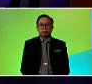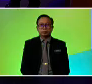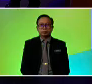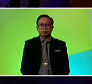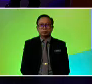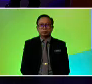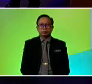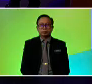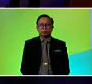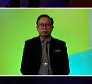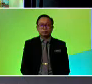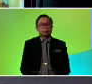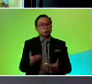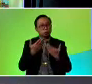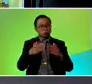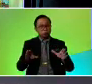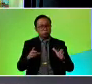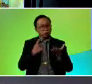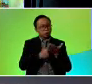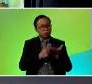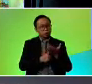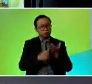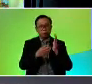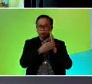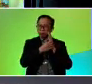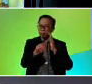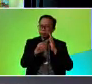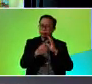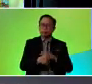Oke kalau tadi kita udah berdiskusi mengenai